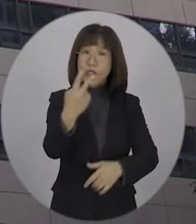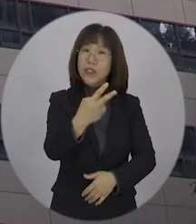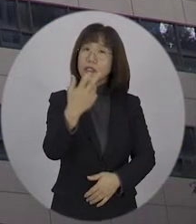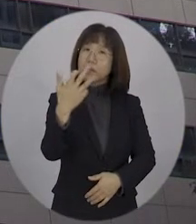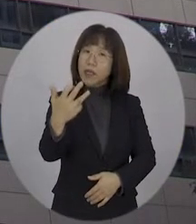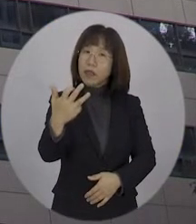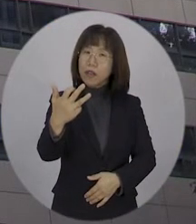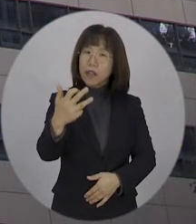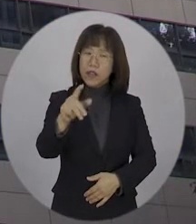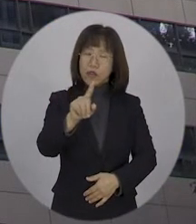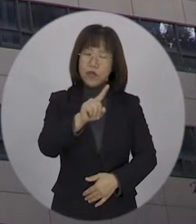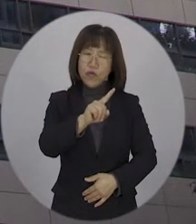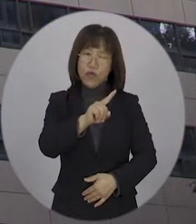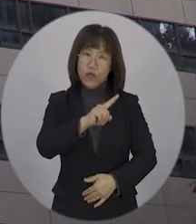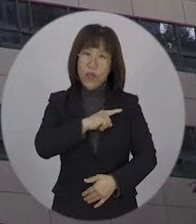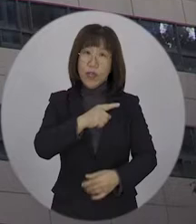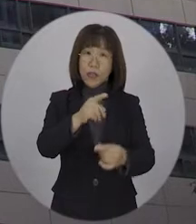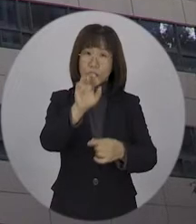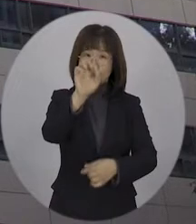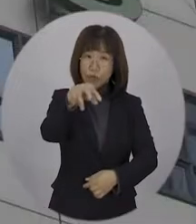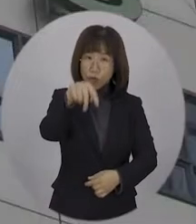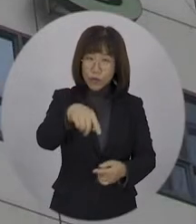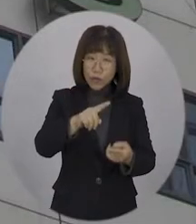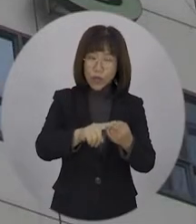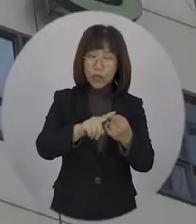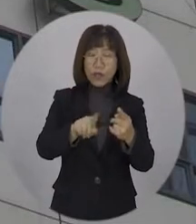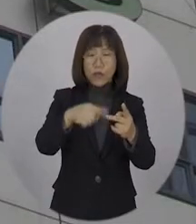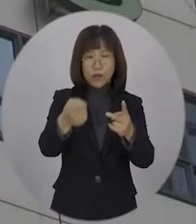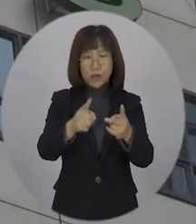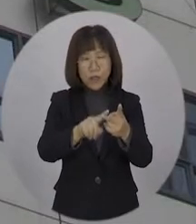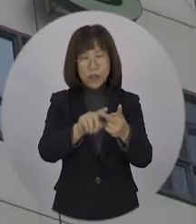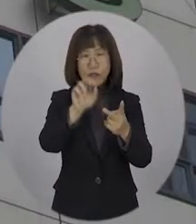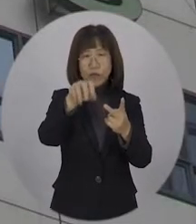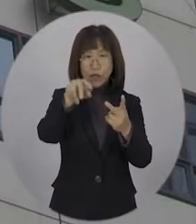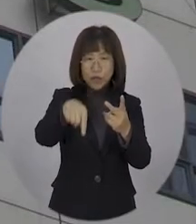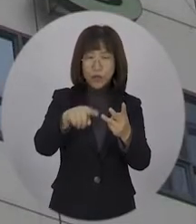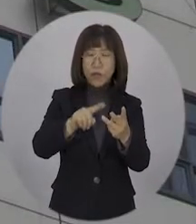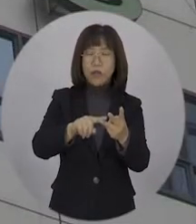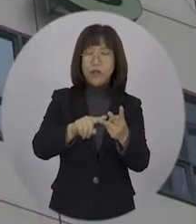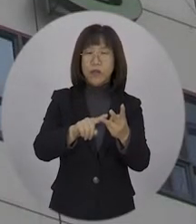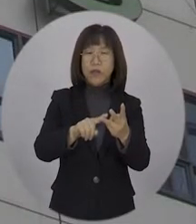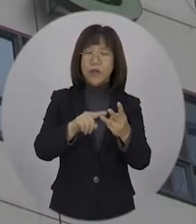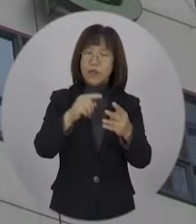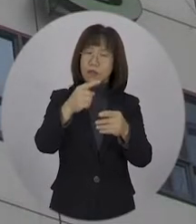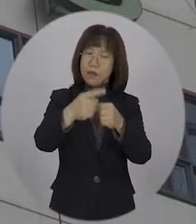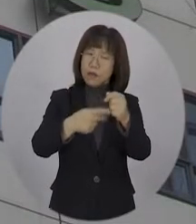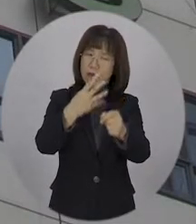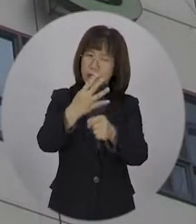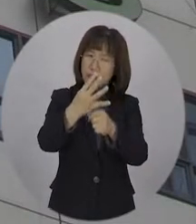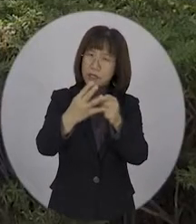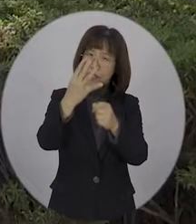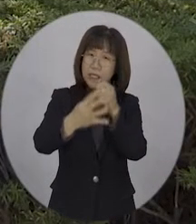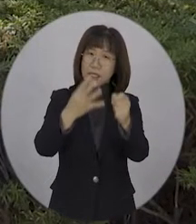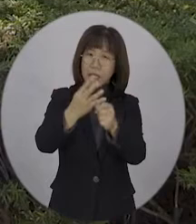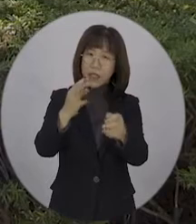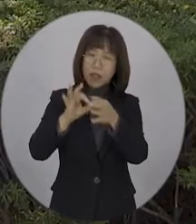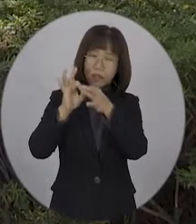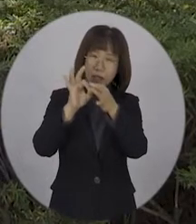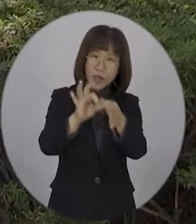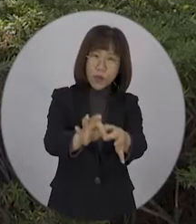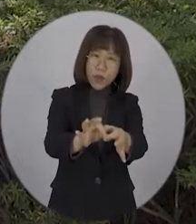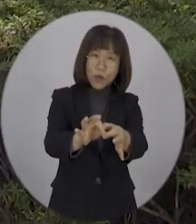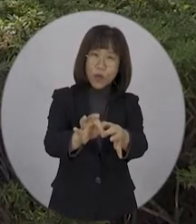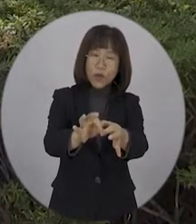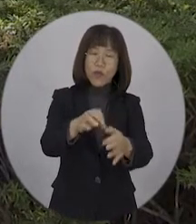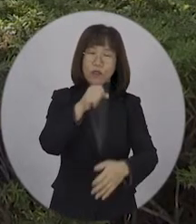2018 년 최우수 2019년 우수 2020년 최우수 선정에 이어 4년 연속 우수 이상의 높은 평가를